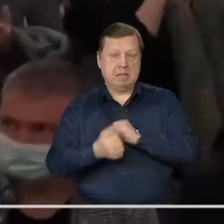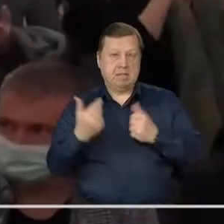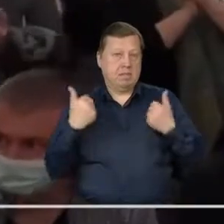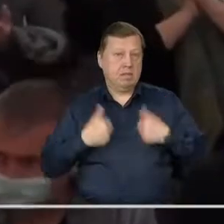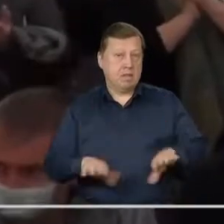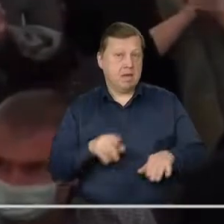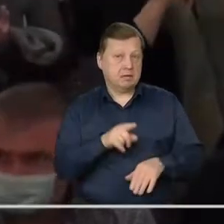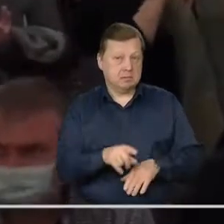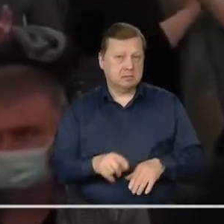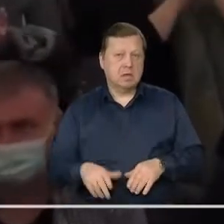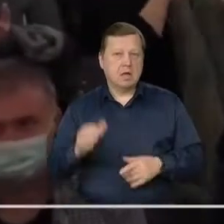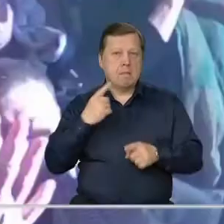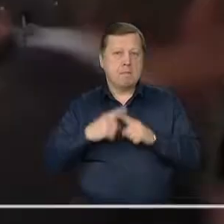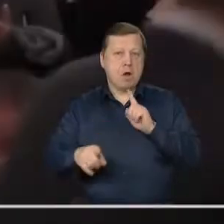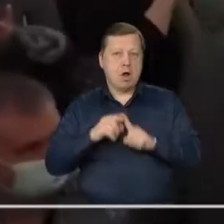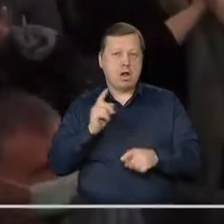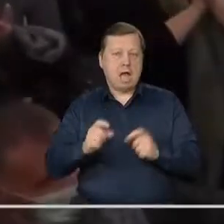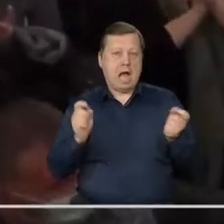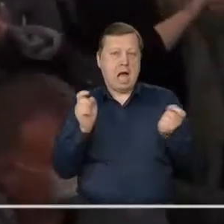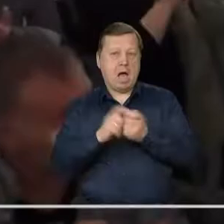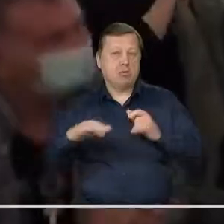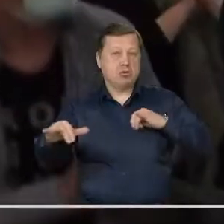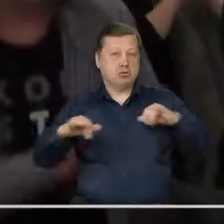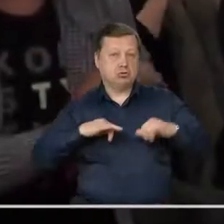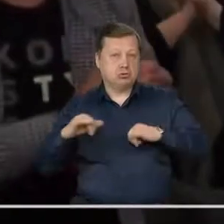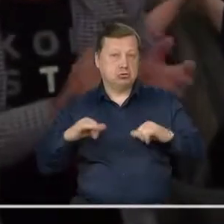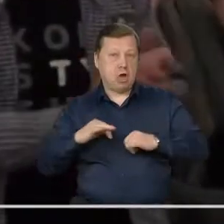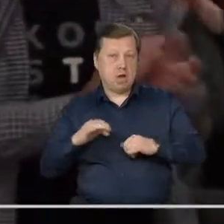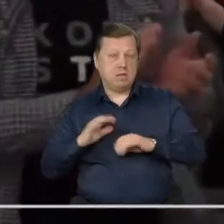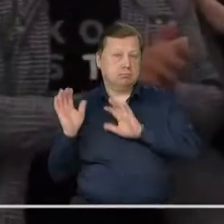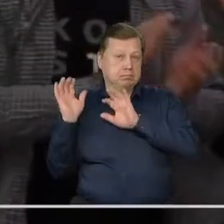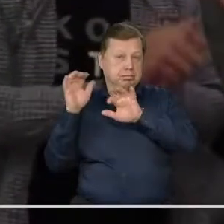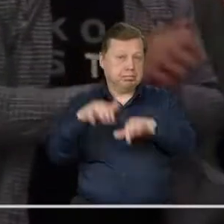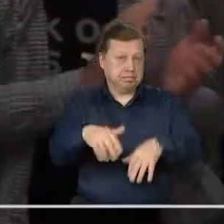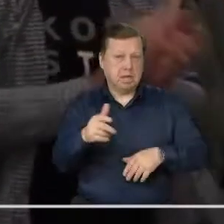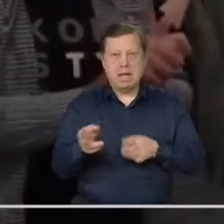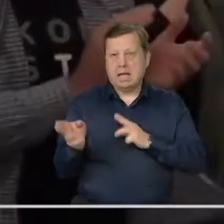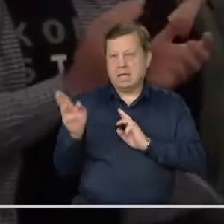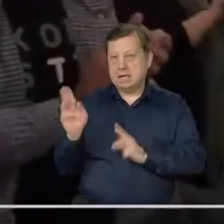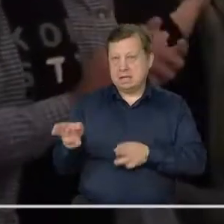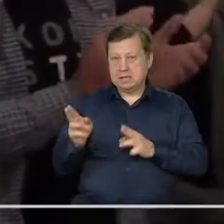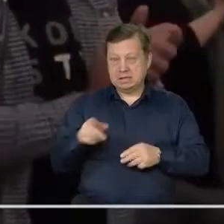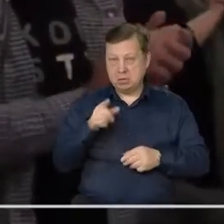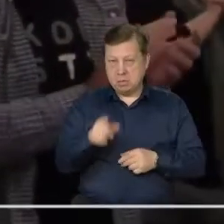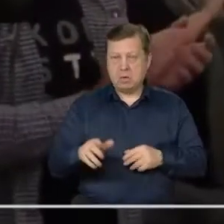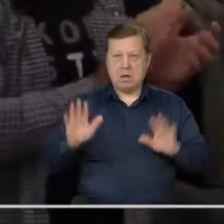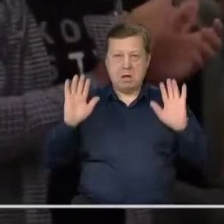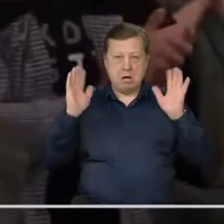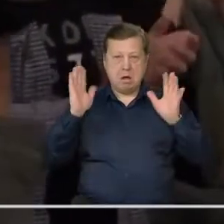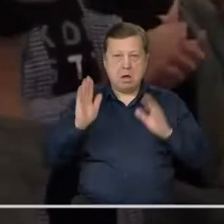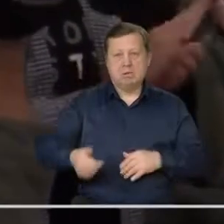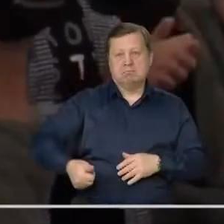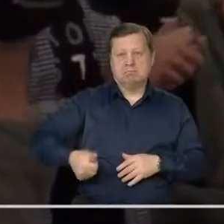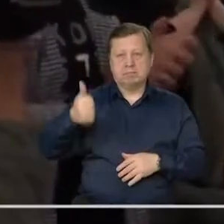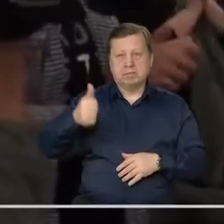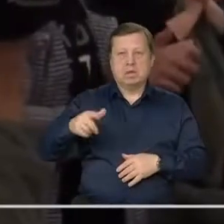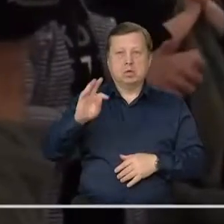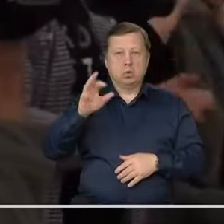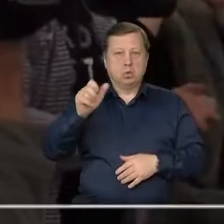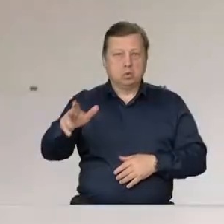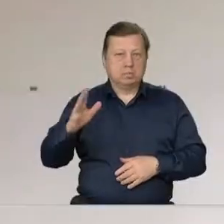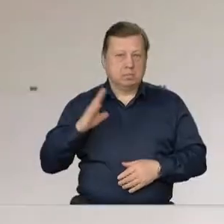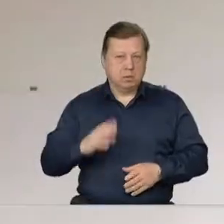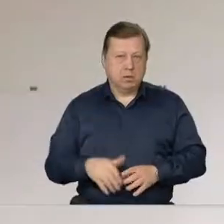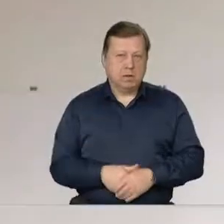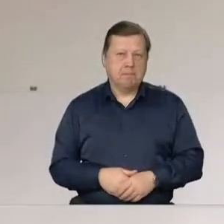cofają się by uczestniczyć w politycznych antyrządowych manifestacjach Sędziowie w listopadzie bez żenady oklaski wali przewodniczącego Partii Donalda